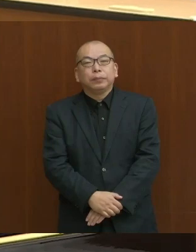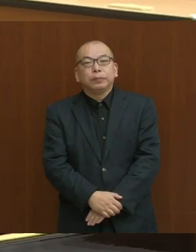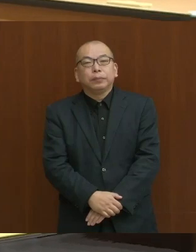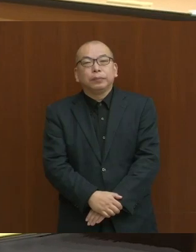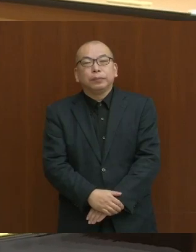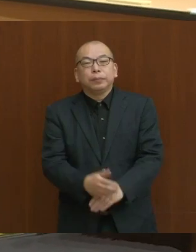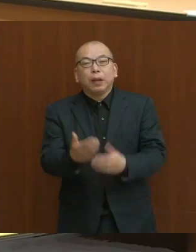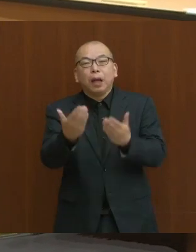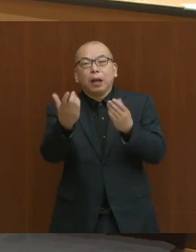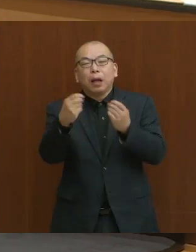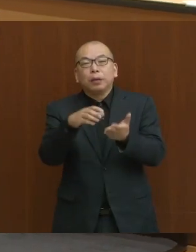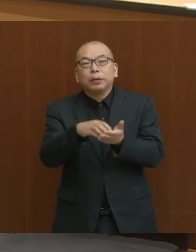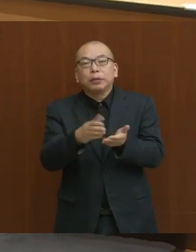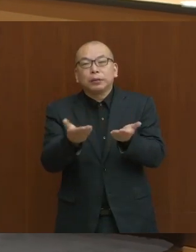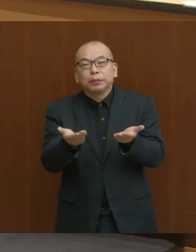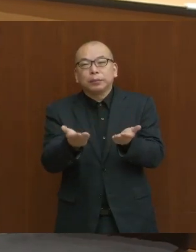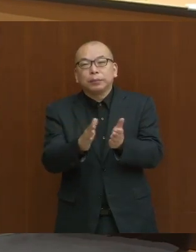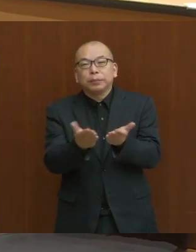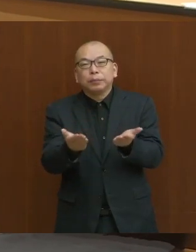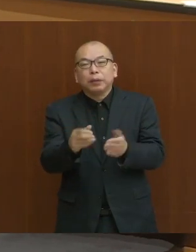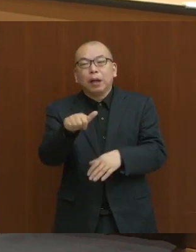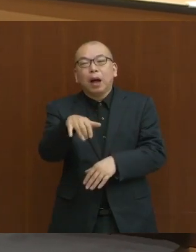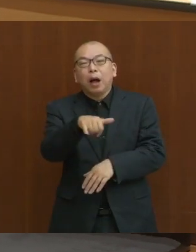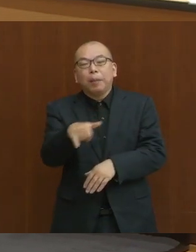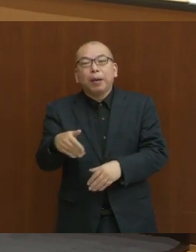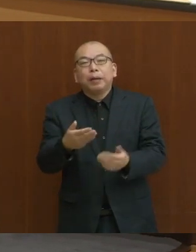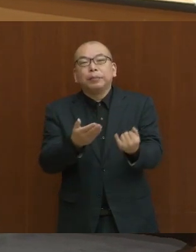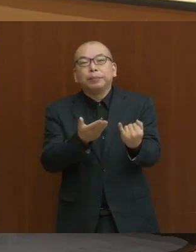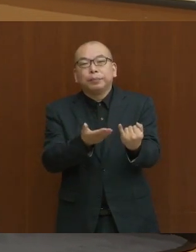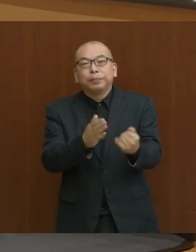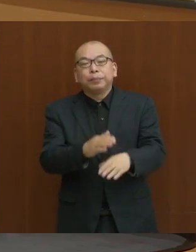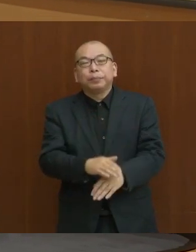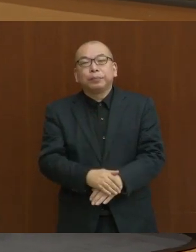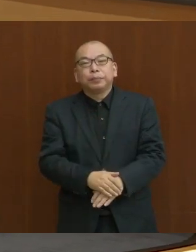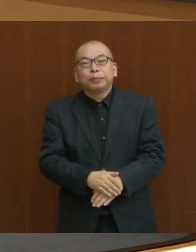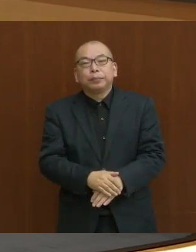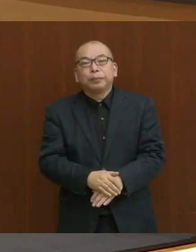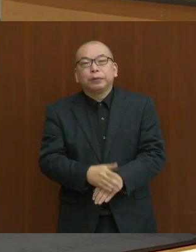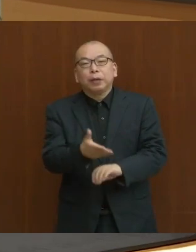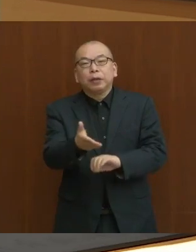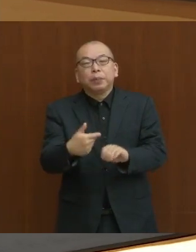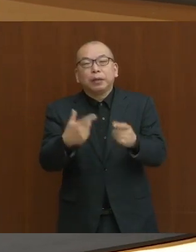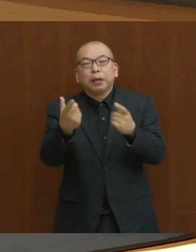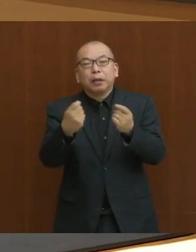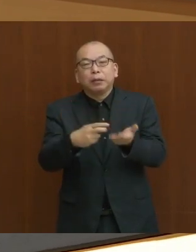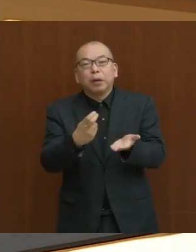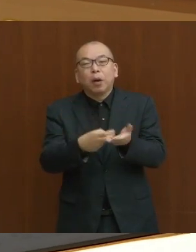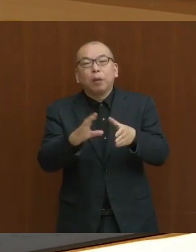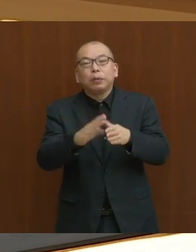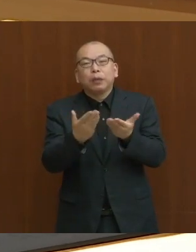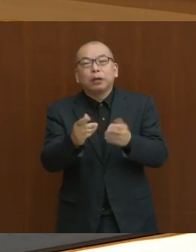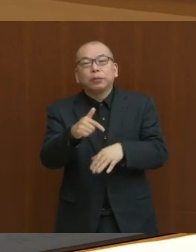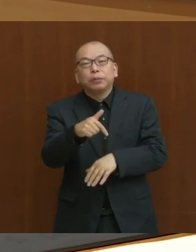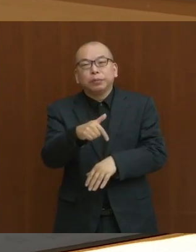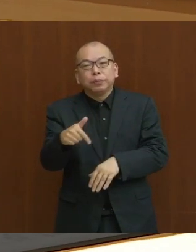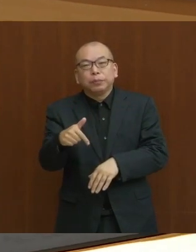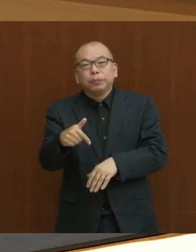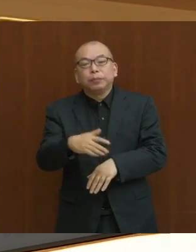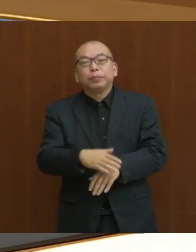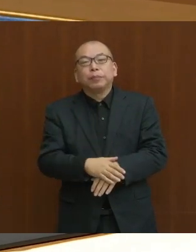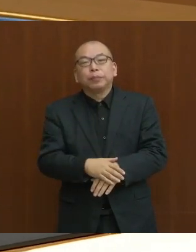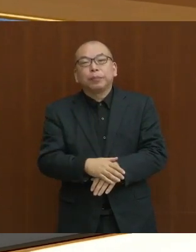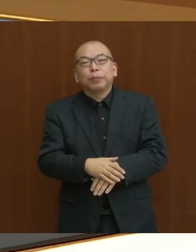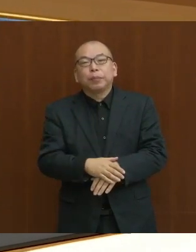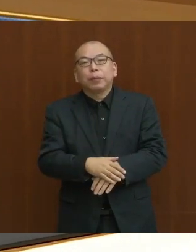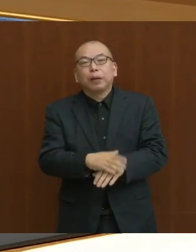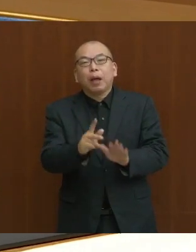学域阿部リリカ、島根大学法文学部言語文化学